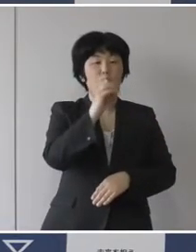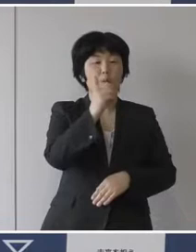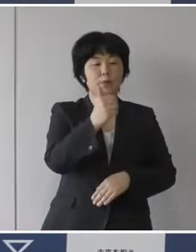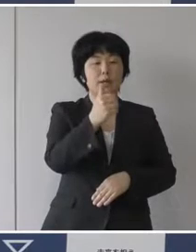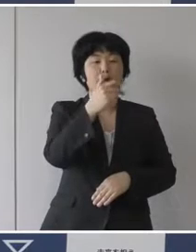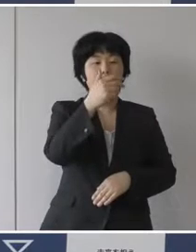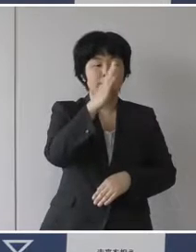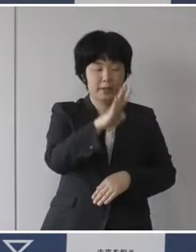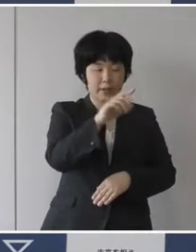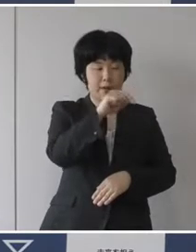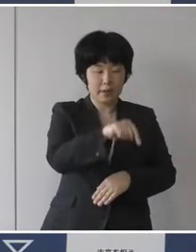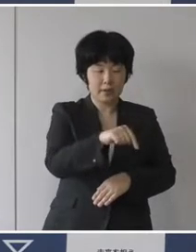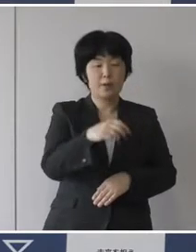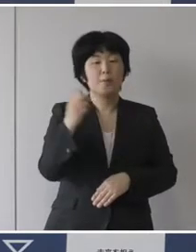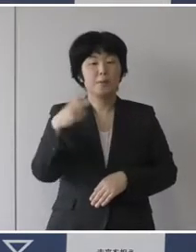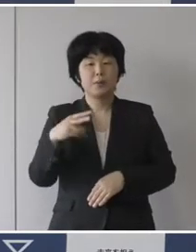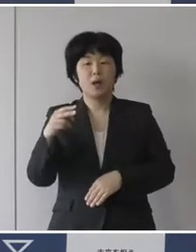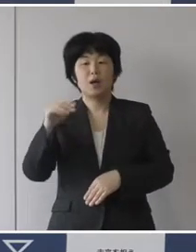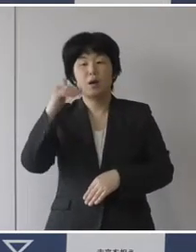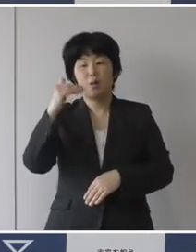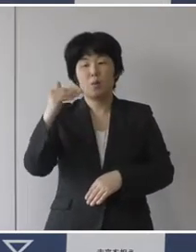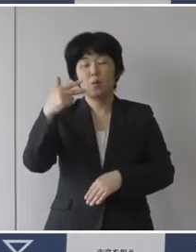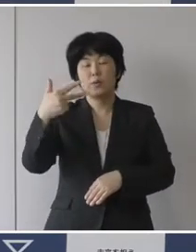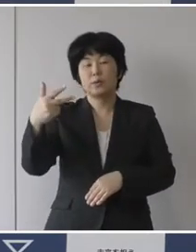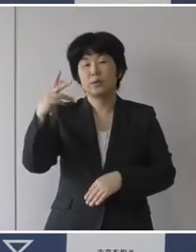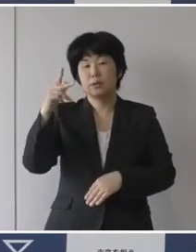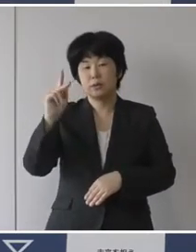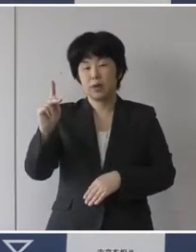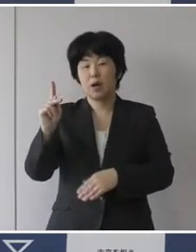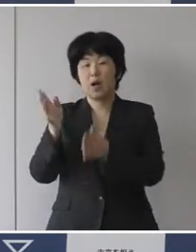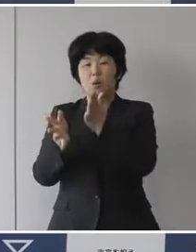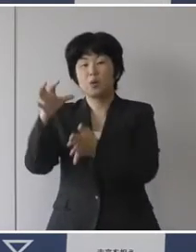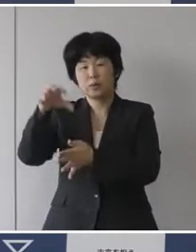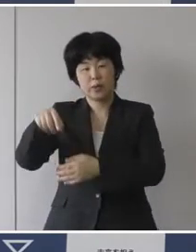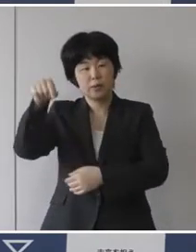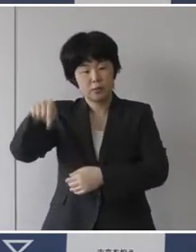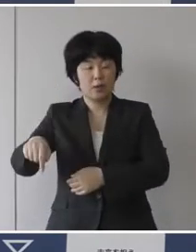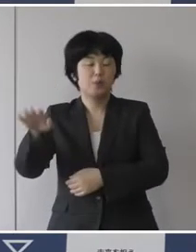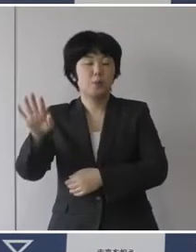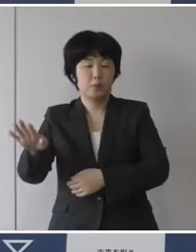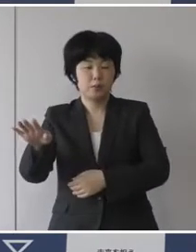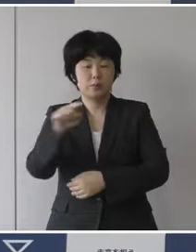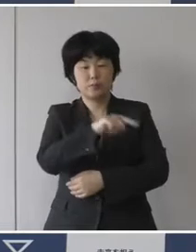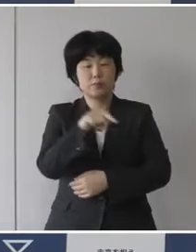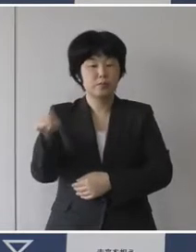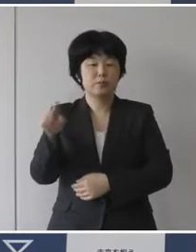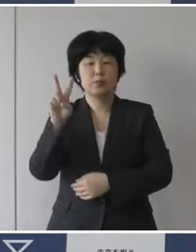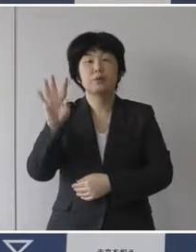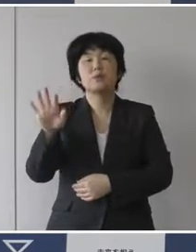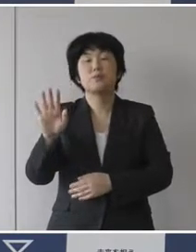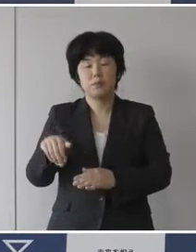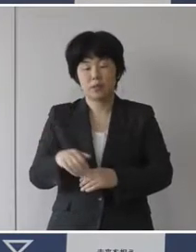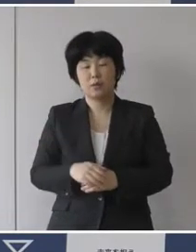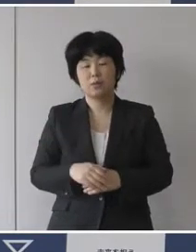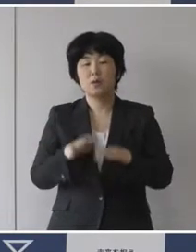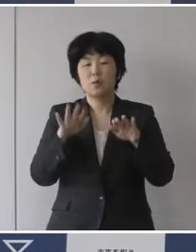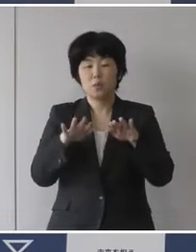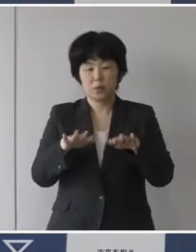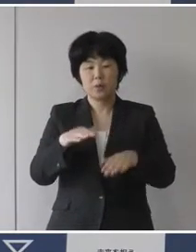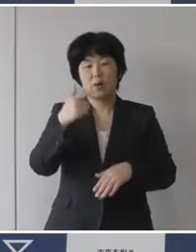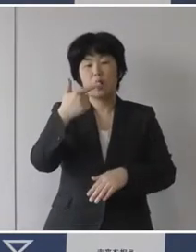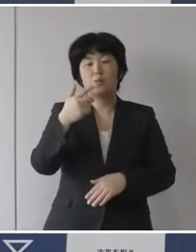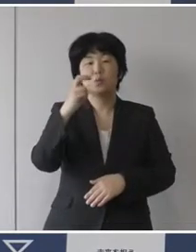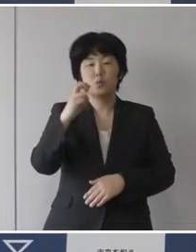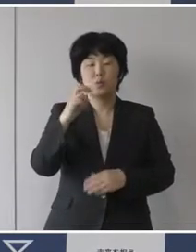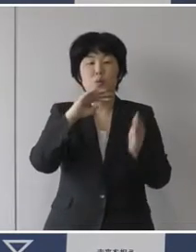の中の病児保育室ということで2カ所ありますけれども、室町の、青少年センター